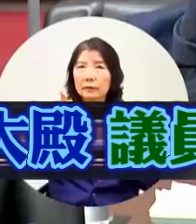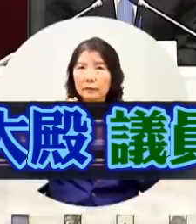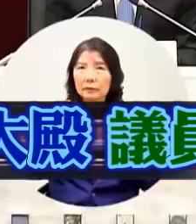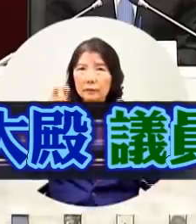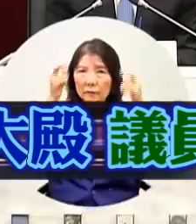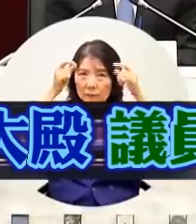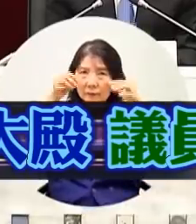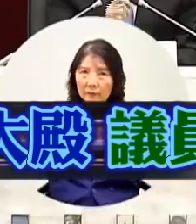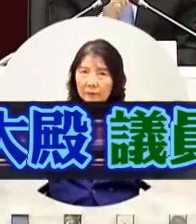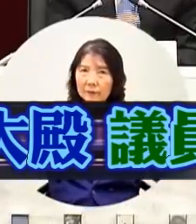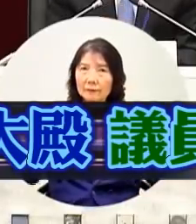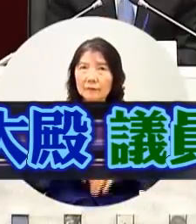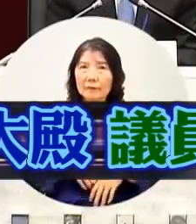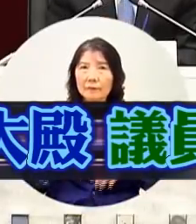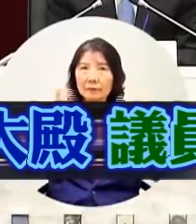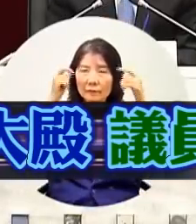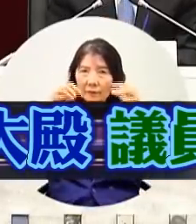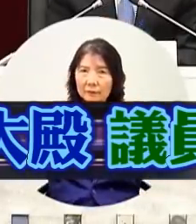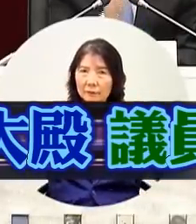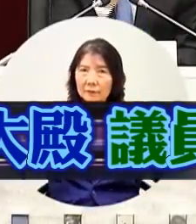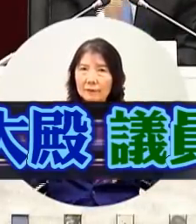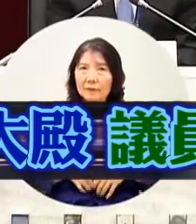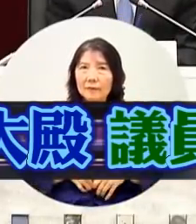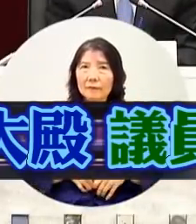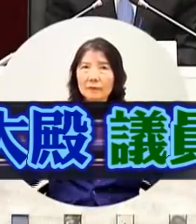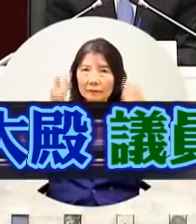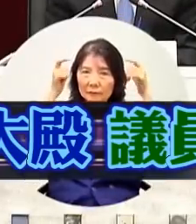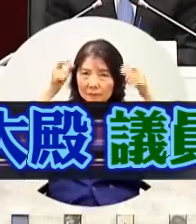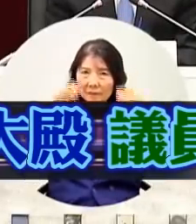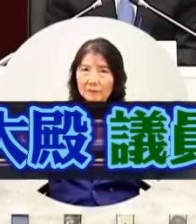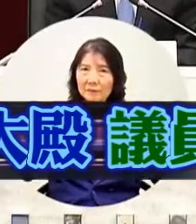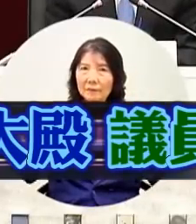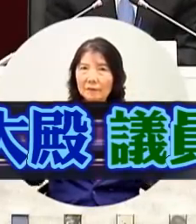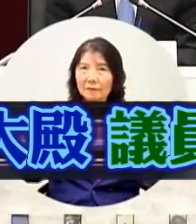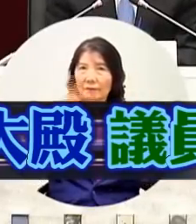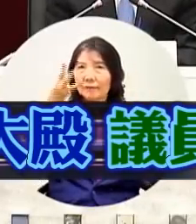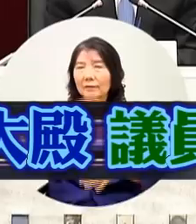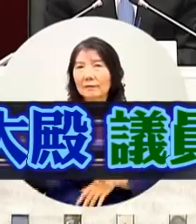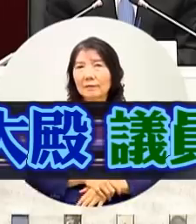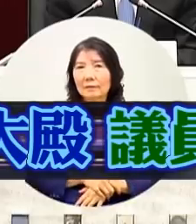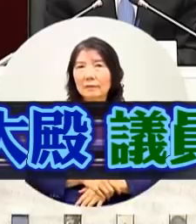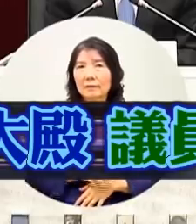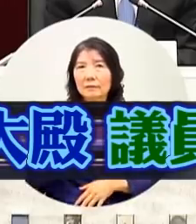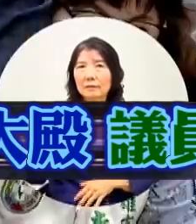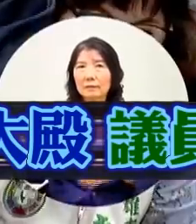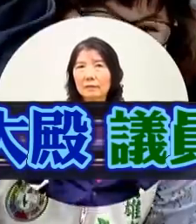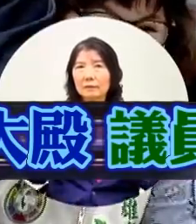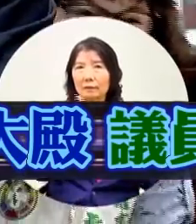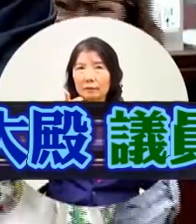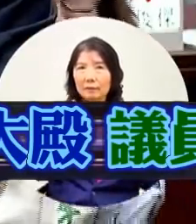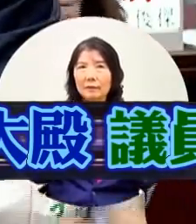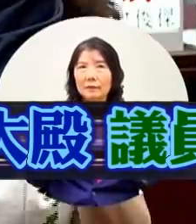发大财了，高雄发大财了，高雄发大财了。 好，谢谢议长。好，我们时间可以继续。